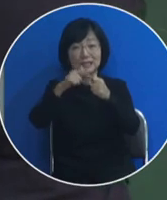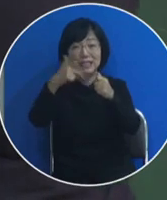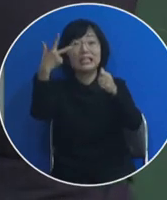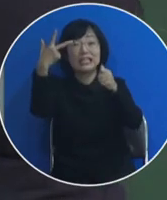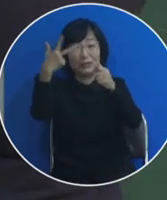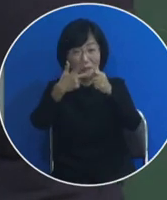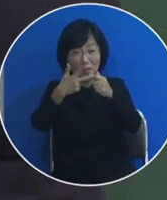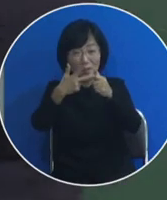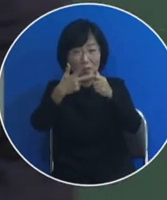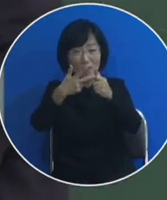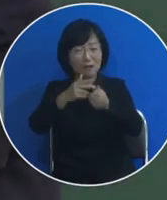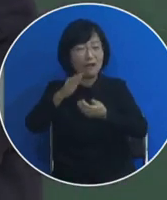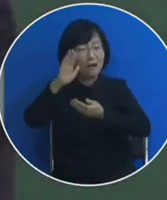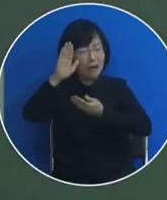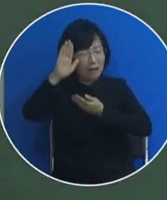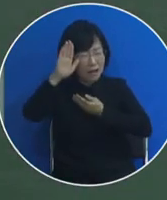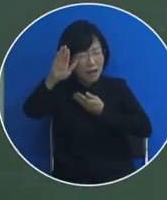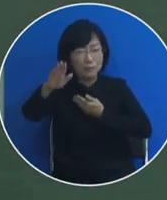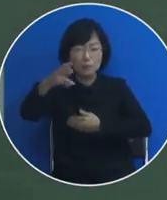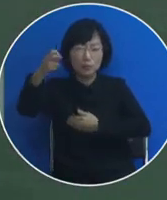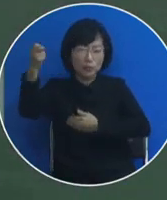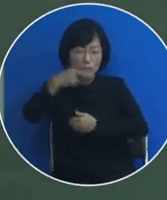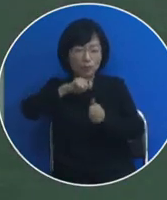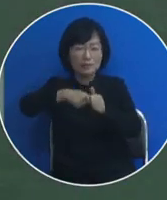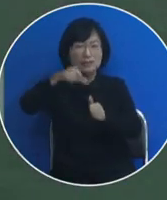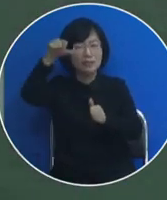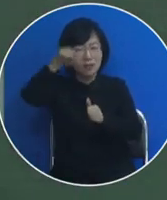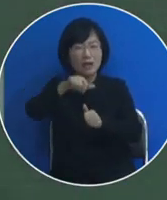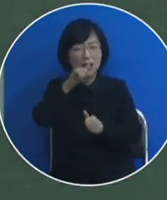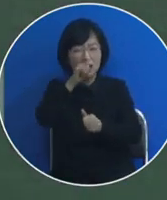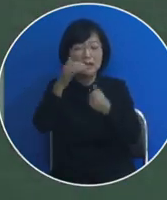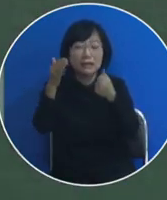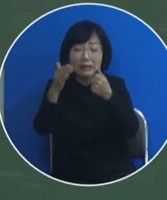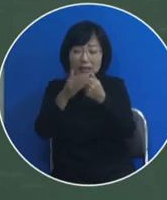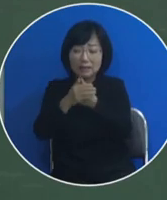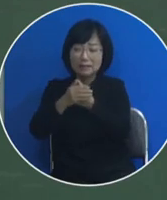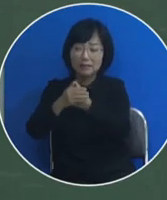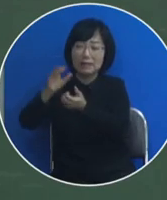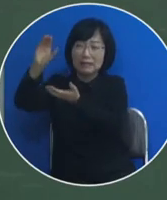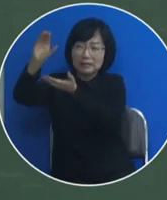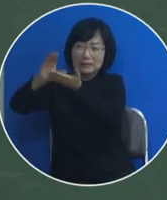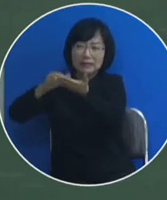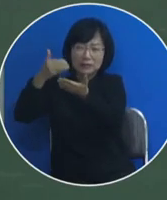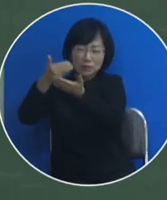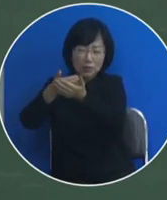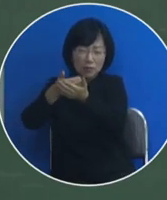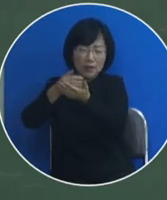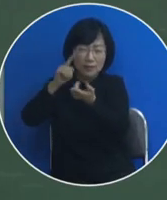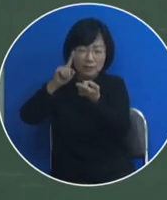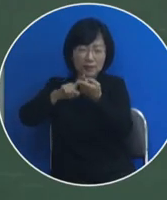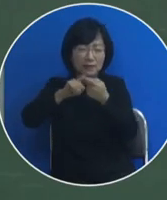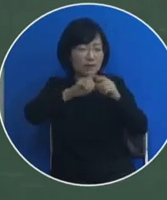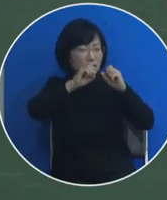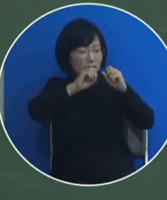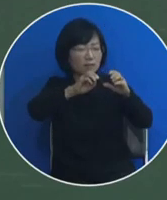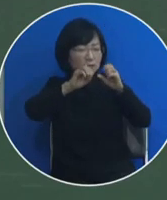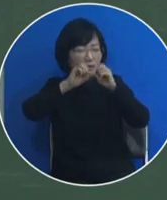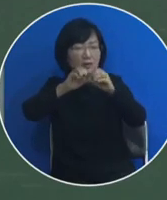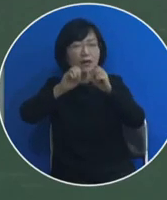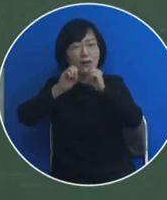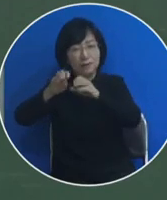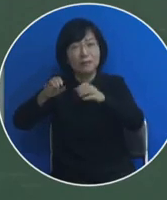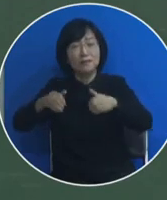우리는 그리스도를 전하는 겁니다. That is why we relay Christ. 알고 전해야 돼요. That we need to know this and. 그래서